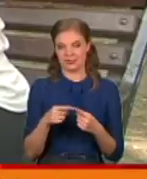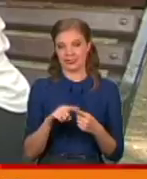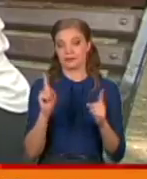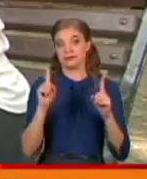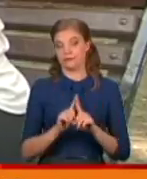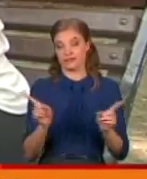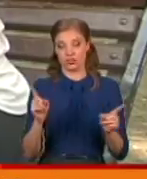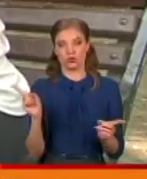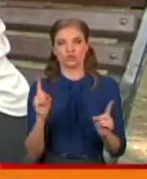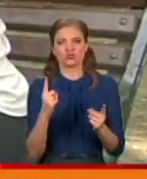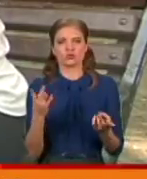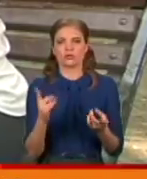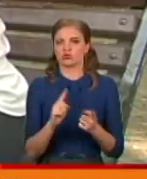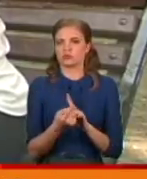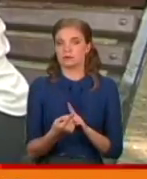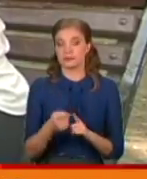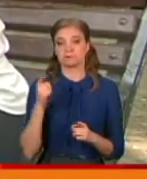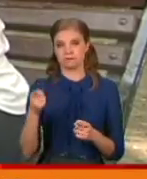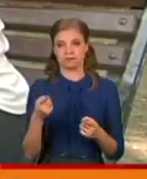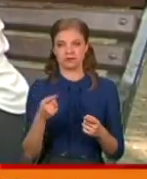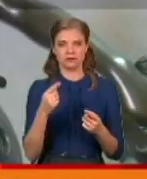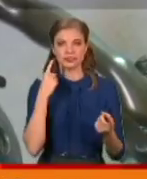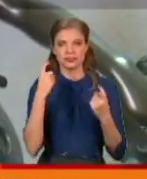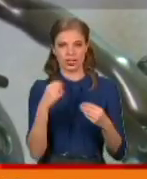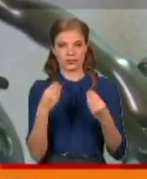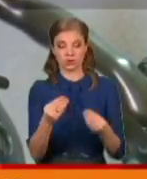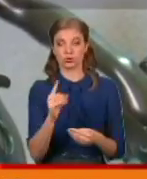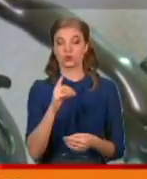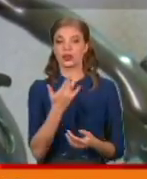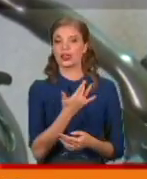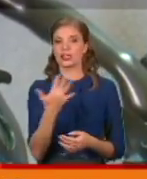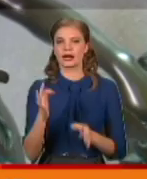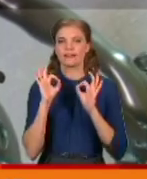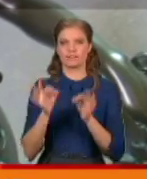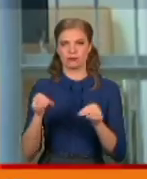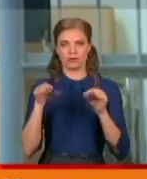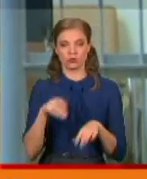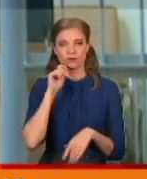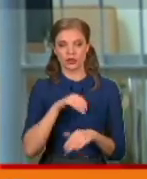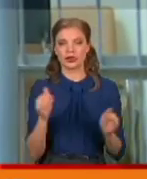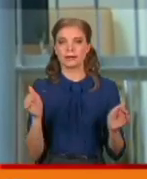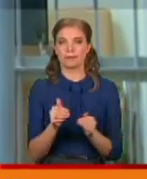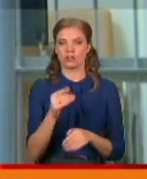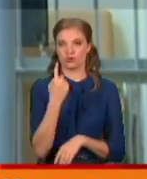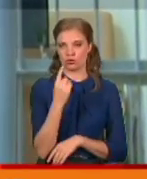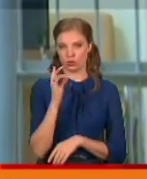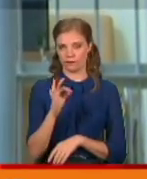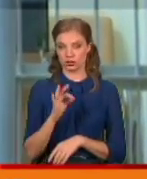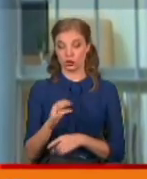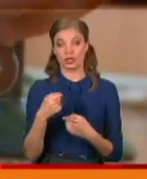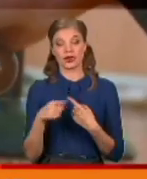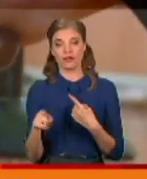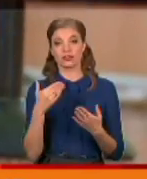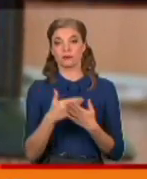пояснити, чому треба щось змінювати, Андрій наводить статистику. Кількість виправдувальних вироків в Україні менше, ніж 1%, на відміну